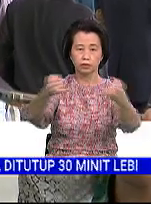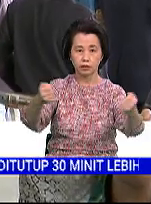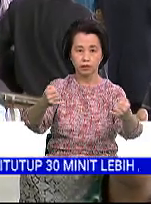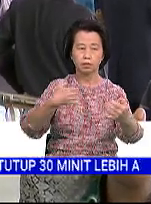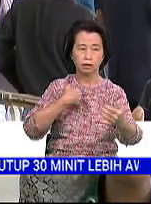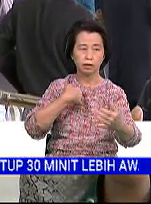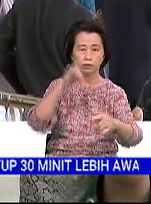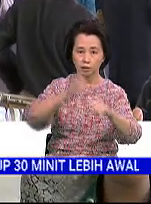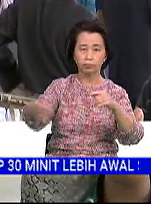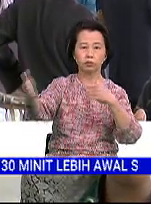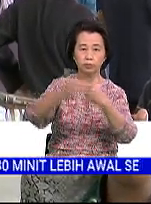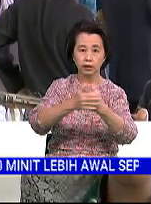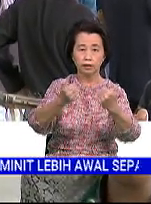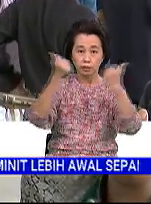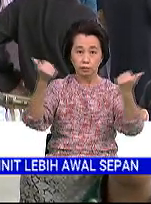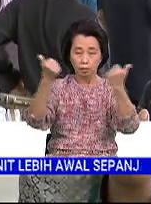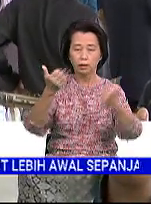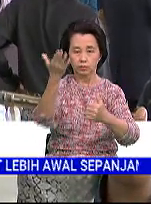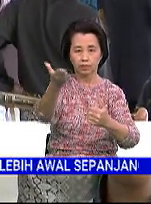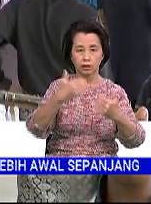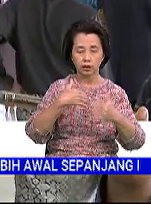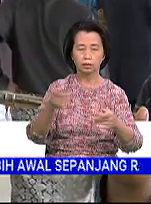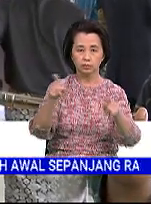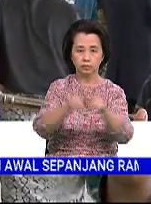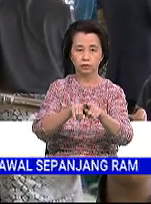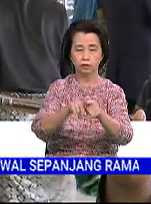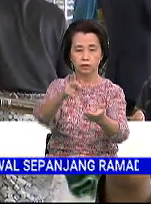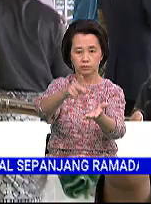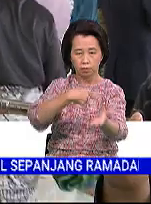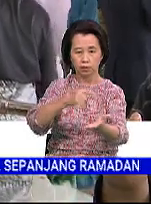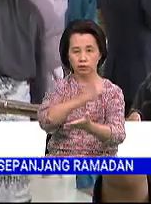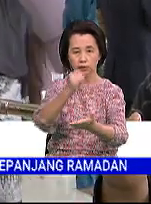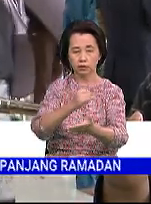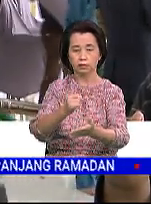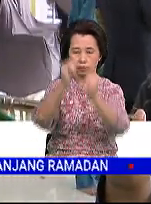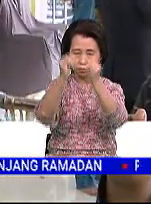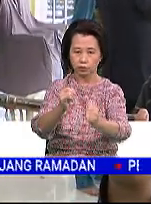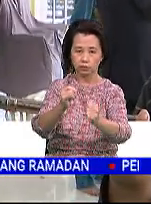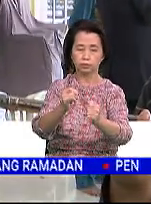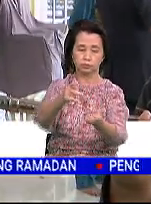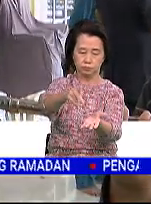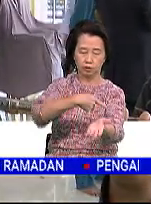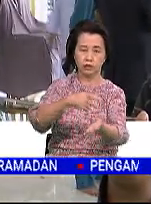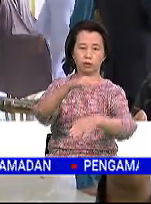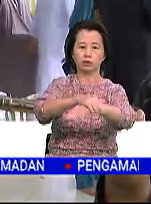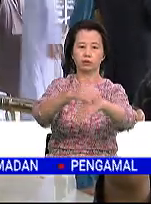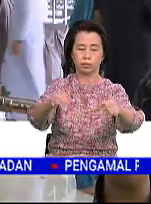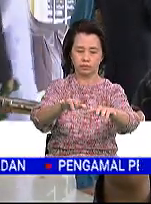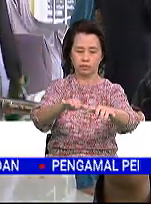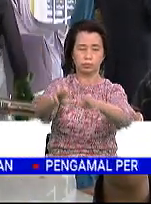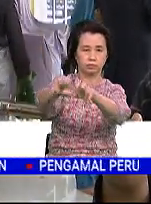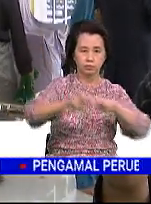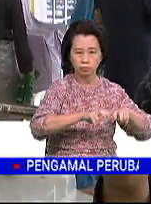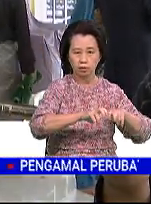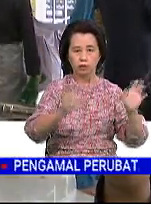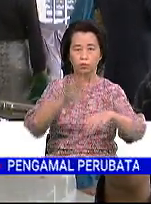di Kedah yang tak boleh balik bahari raya, mereka akan turut membayar zakat fitrah secara online. Bukan kita menuntut